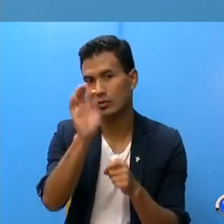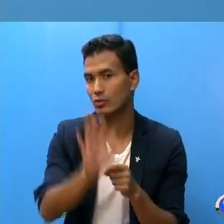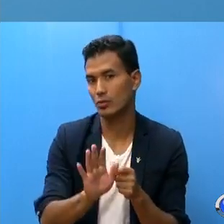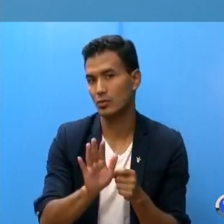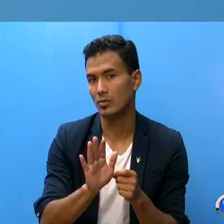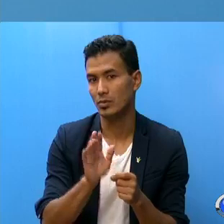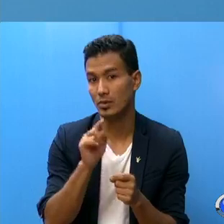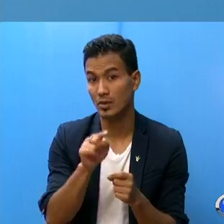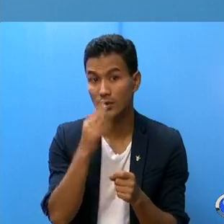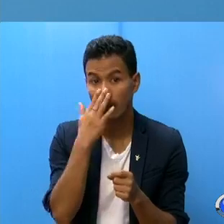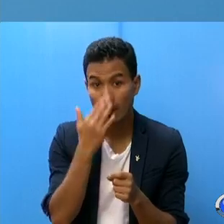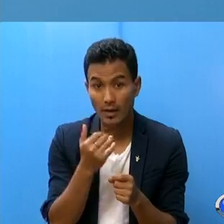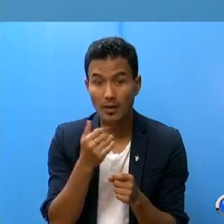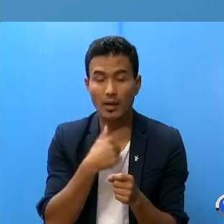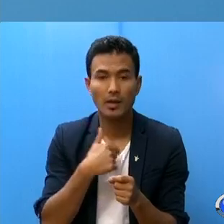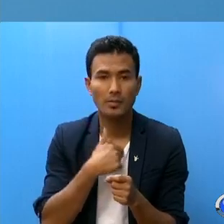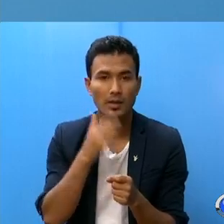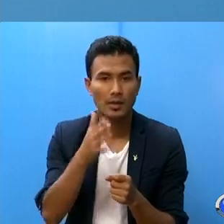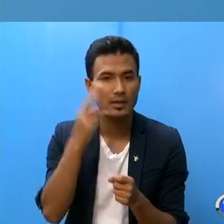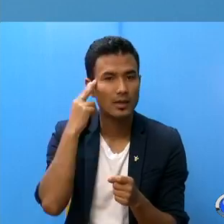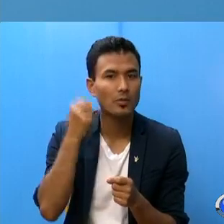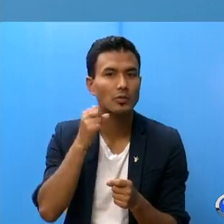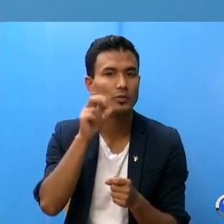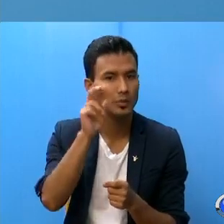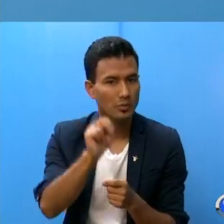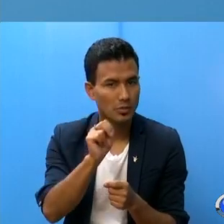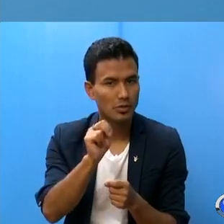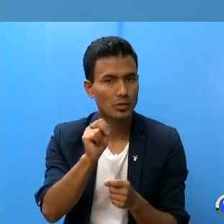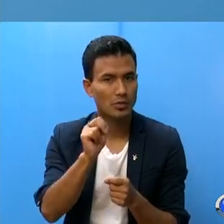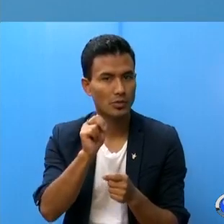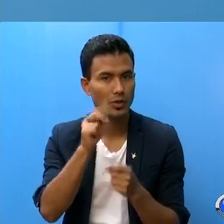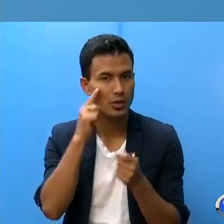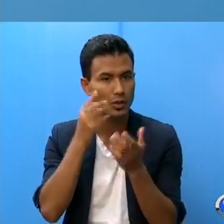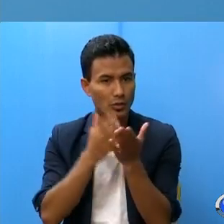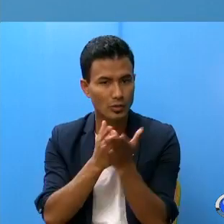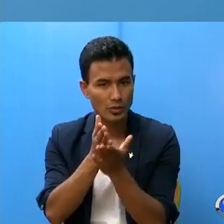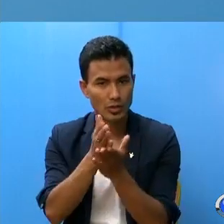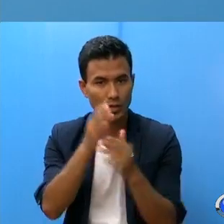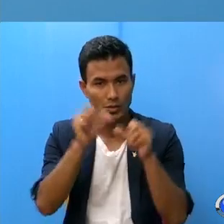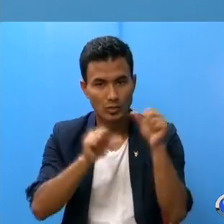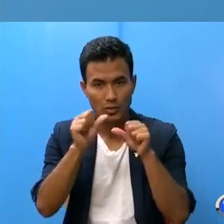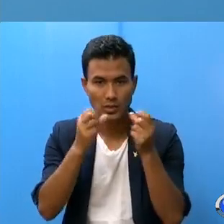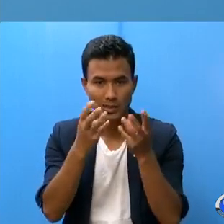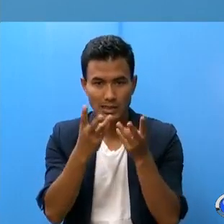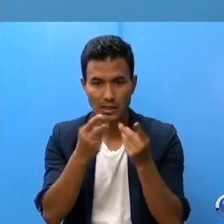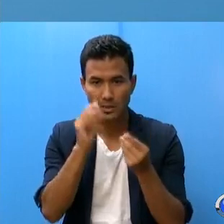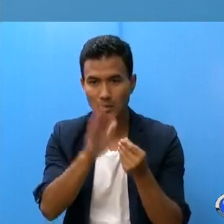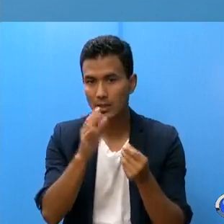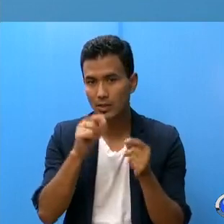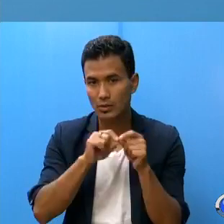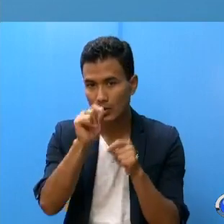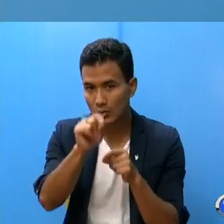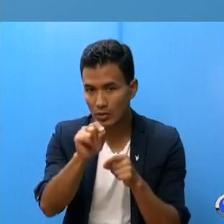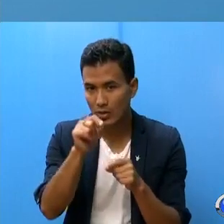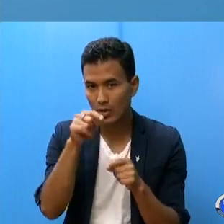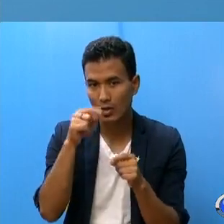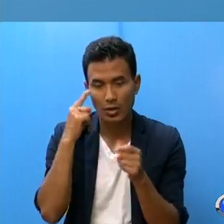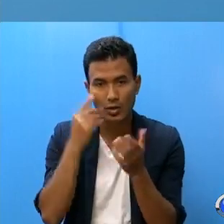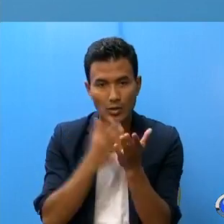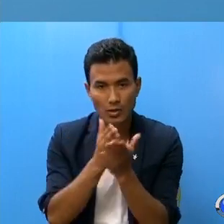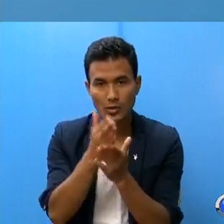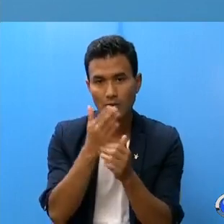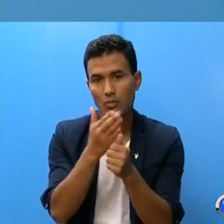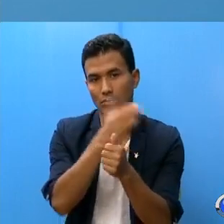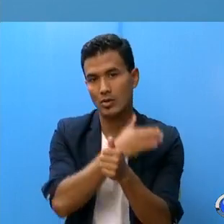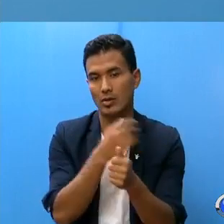अब ते बार चे आमने क्ये थापाउनु परसे बने लच्षन जून निसाबले आया रा स्वर्च लच्षने ना आयकान अथा आउनु वन्दा